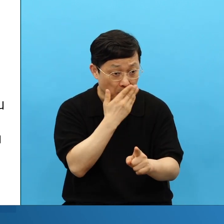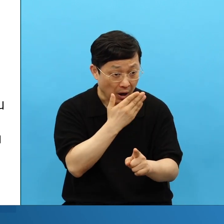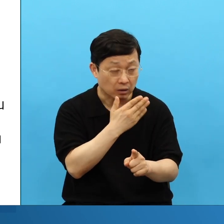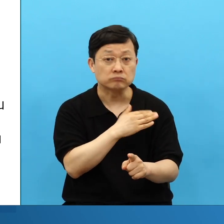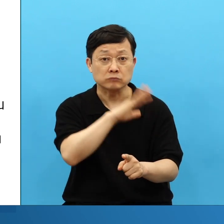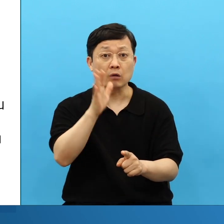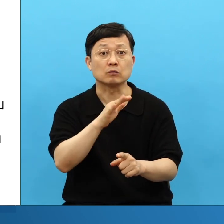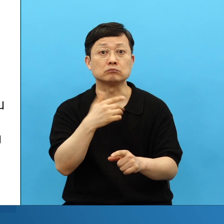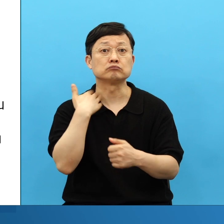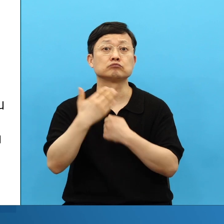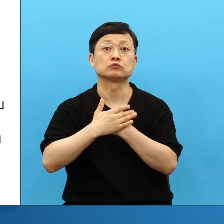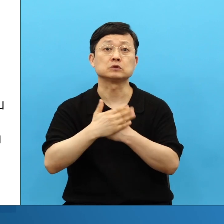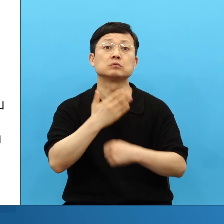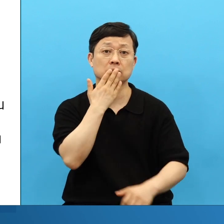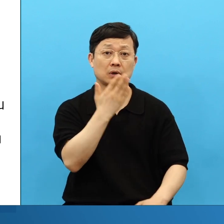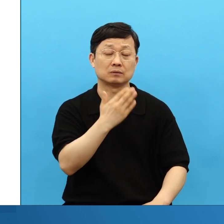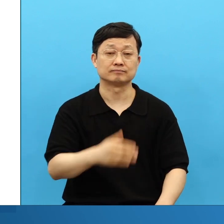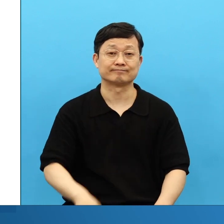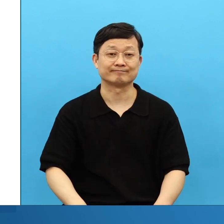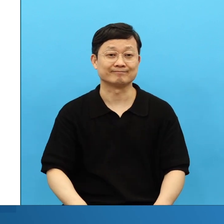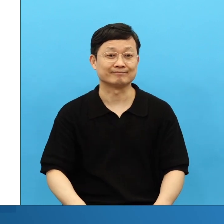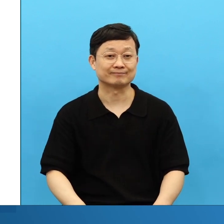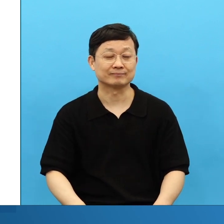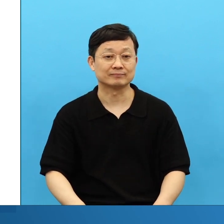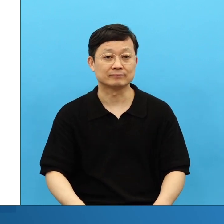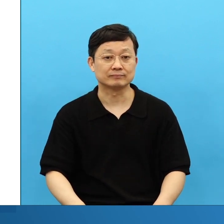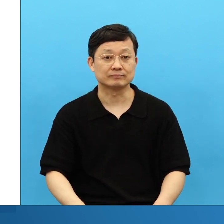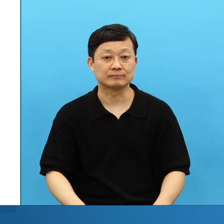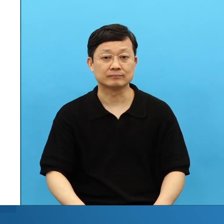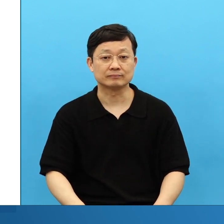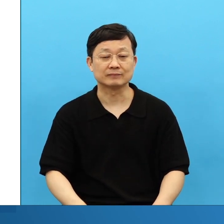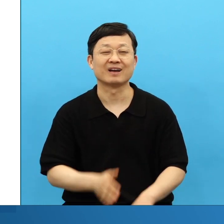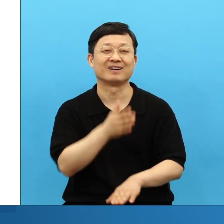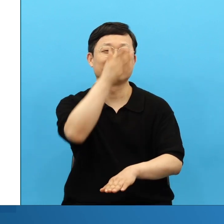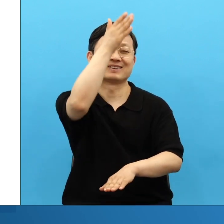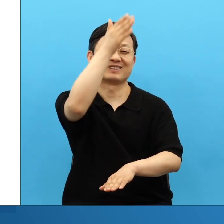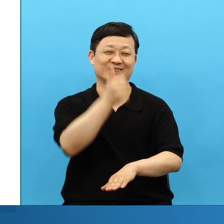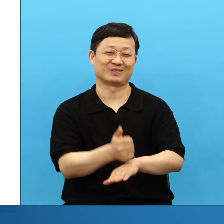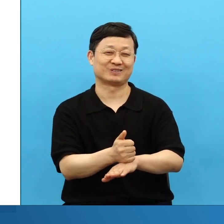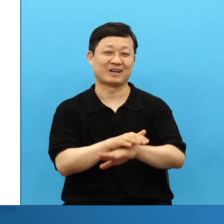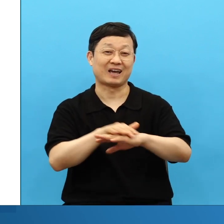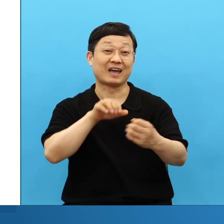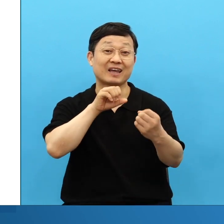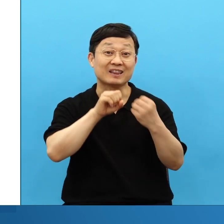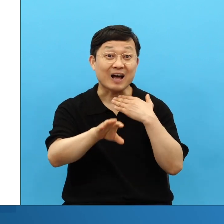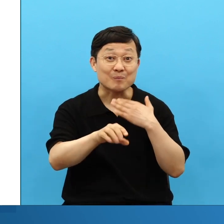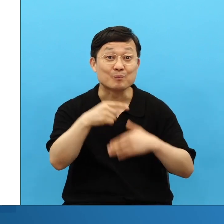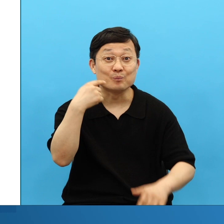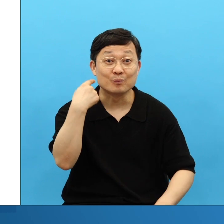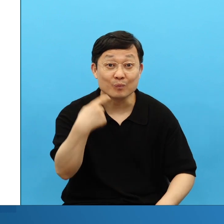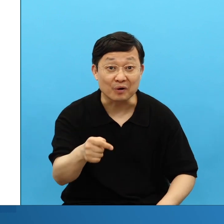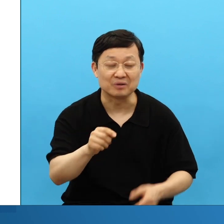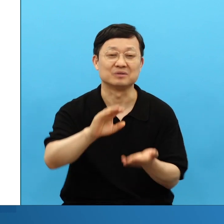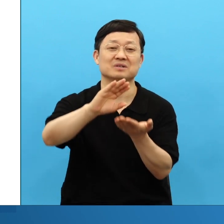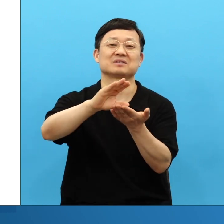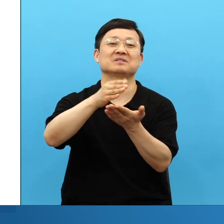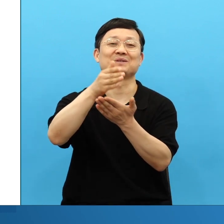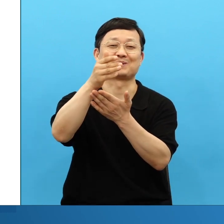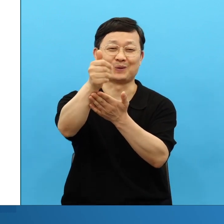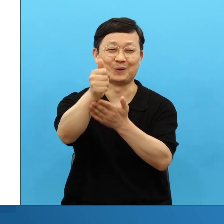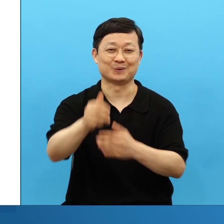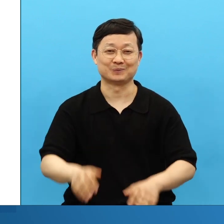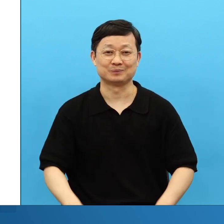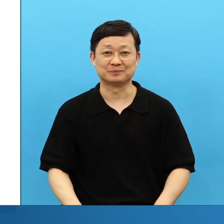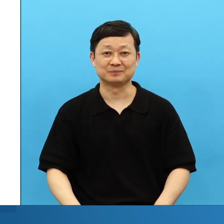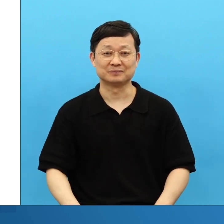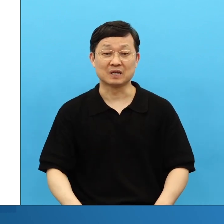만남이 있으면 가지고 싶어요. 다음. 결국은 답은 그리스도입니다. 결국은 마귀에게 씌인